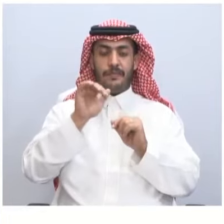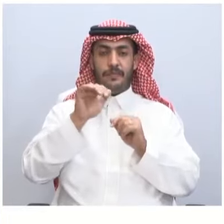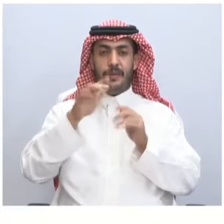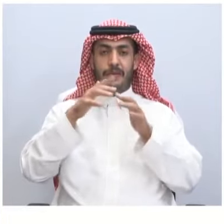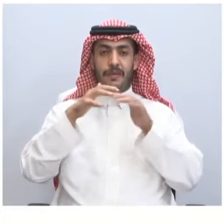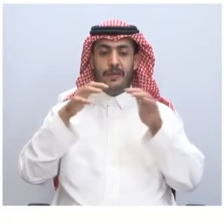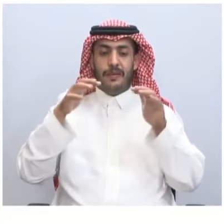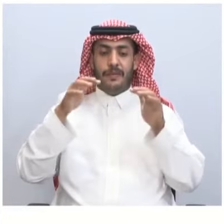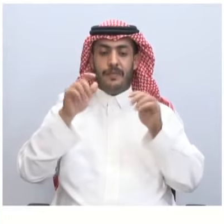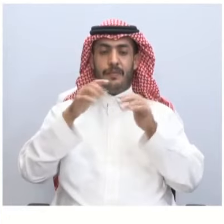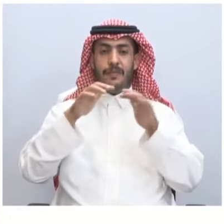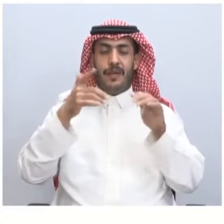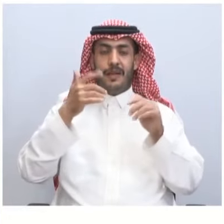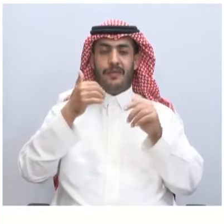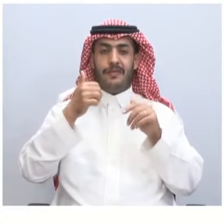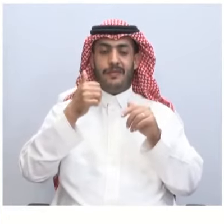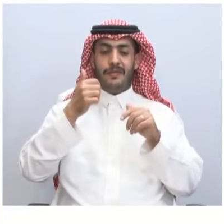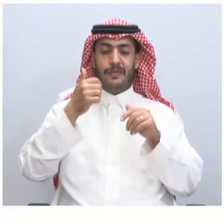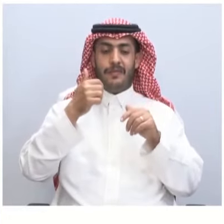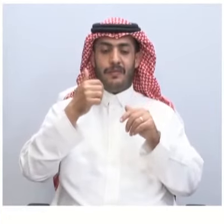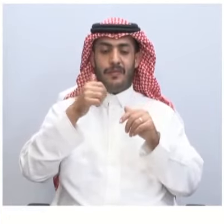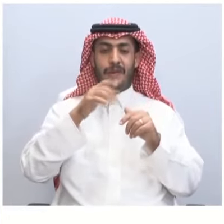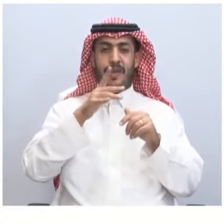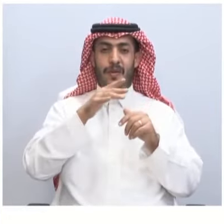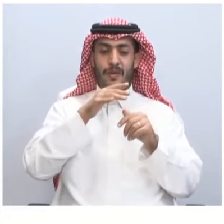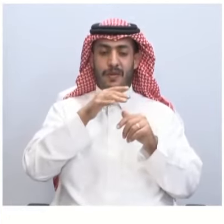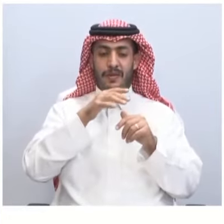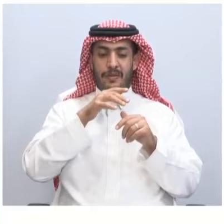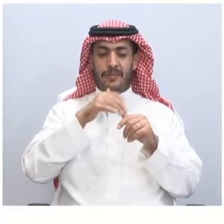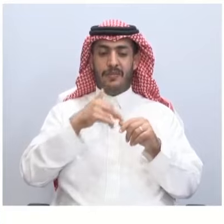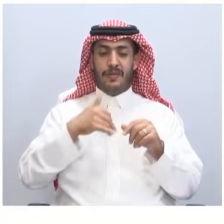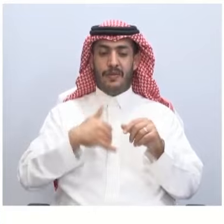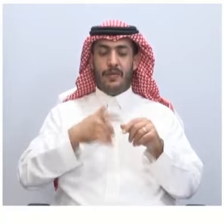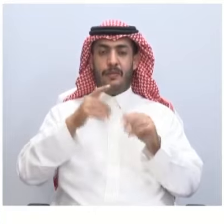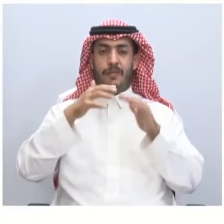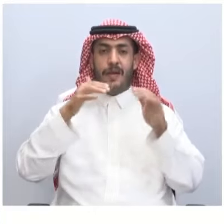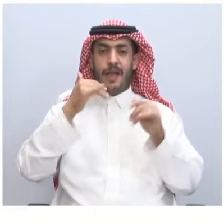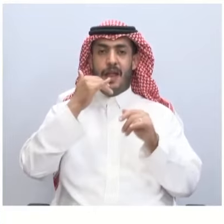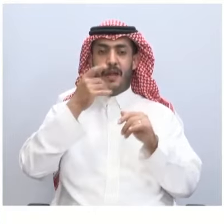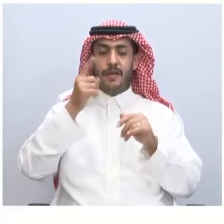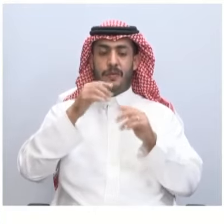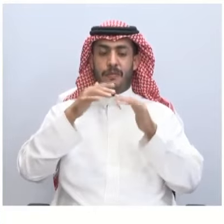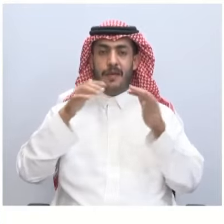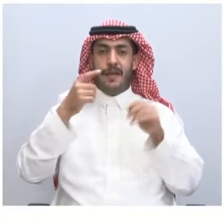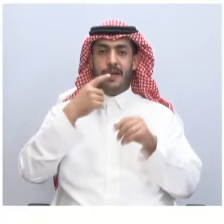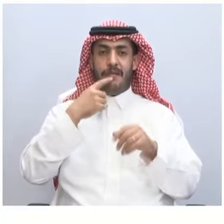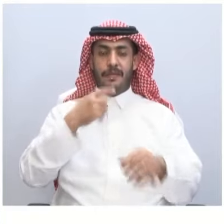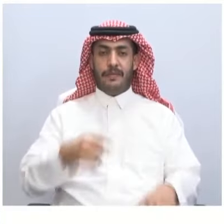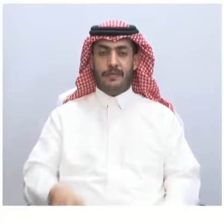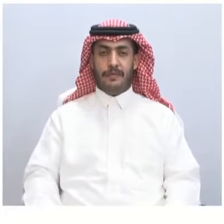سواحل على بحر عمان وبحر العرب وكذلك البحر